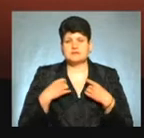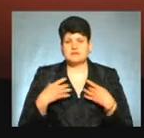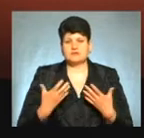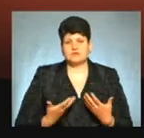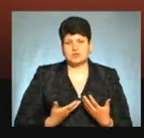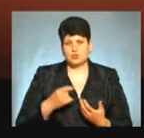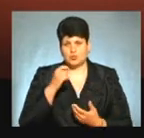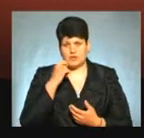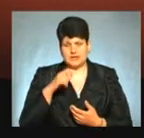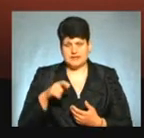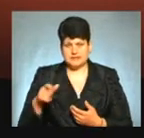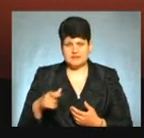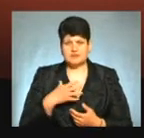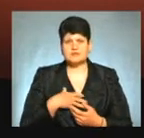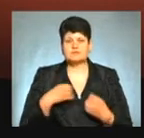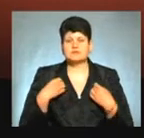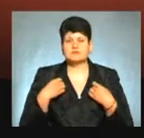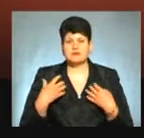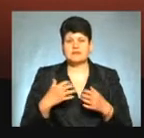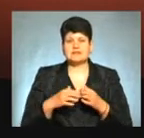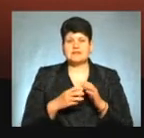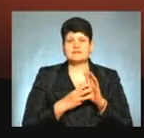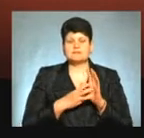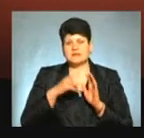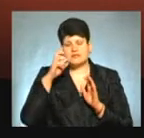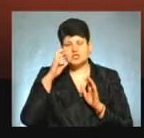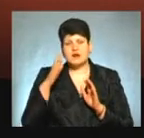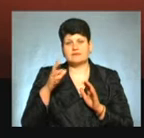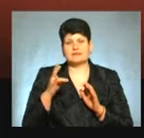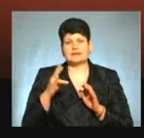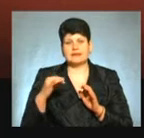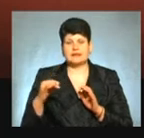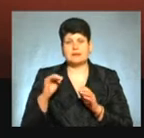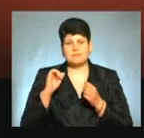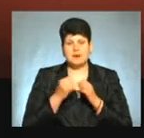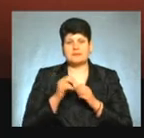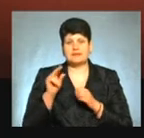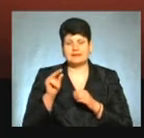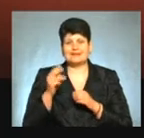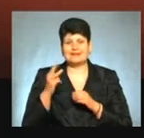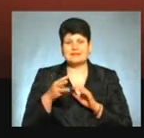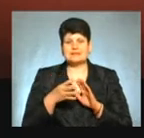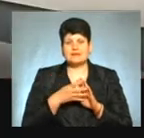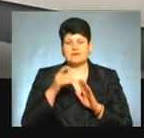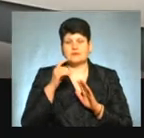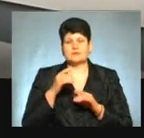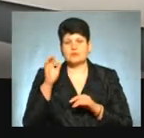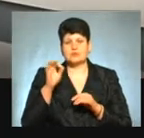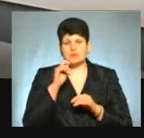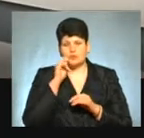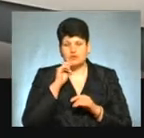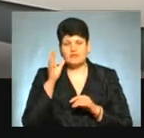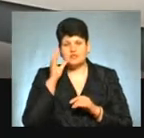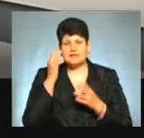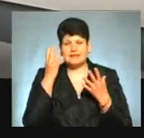житті українців. Найважливішим святом серед 8 державних і пам'ятних дат 39% українців вважають